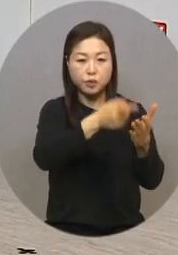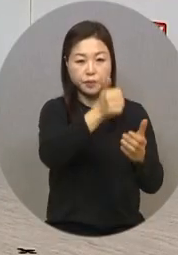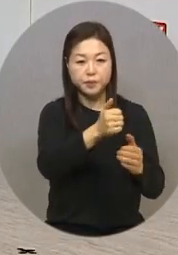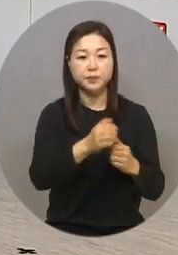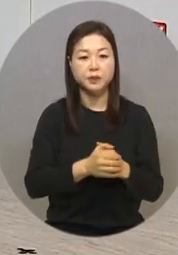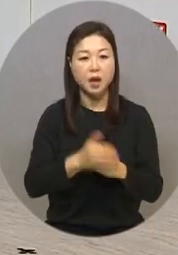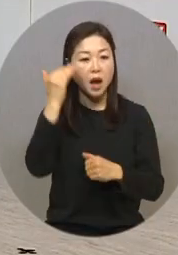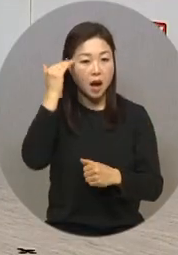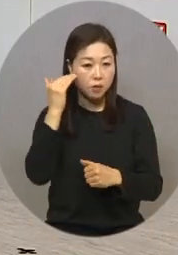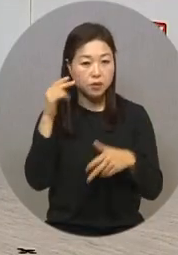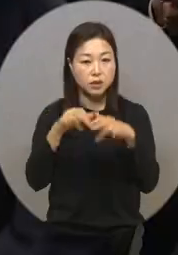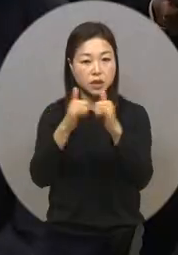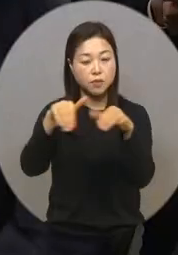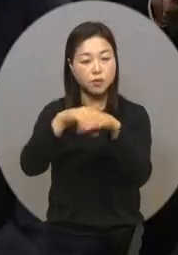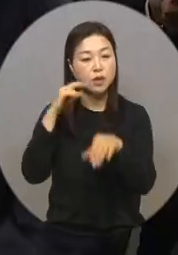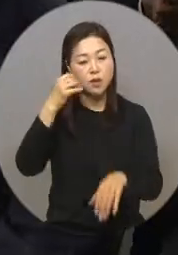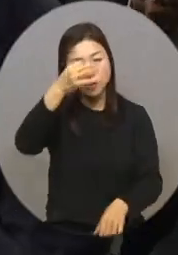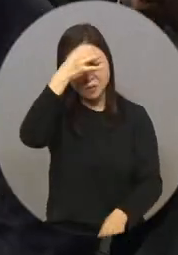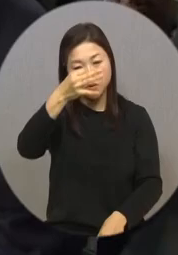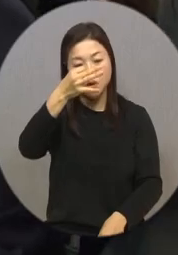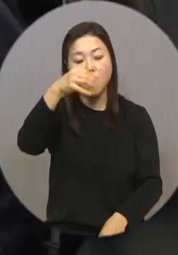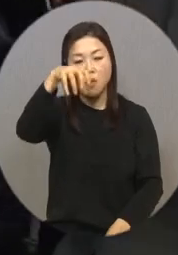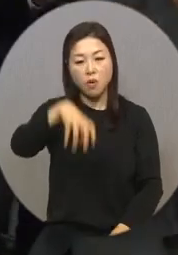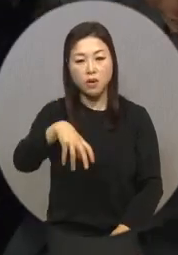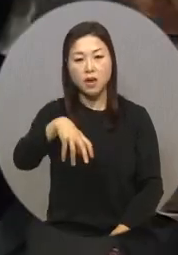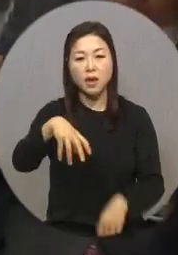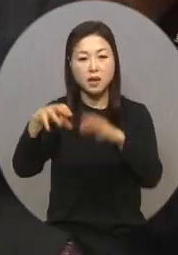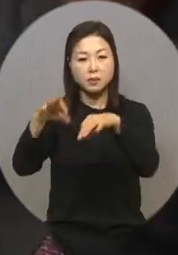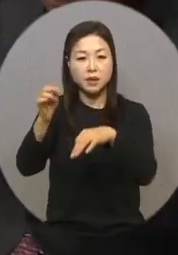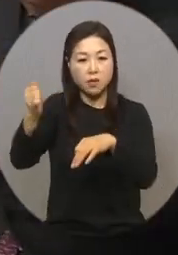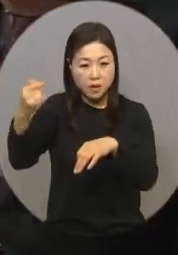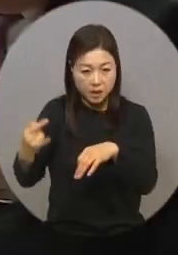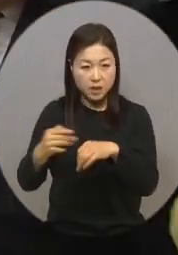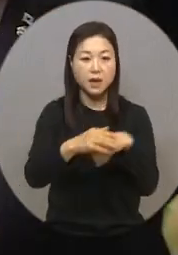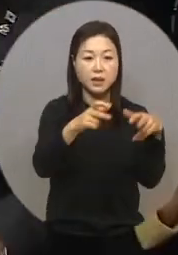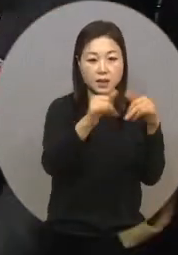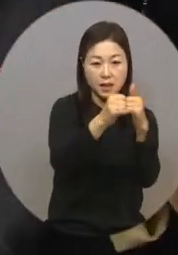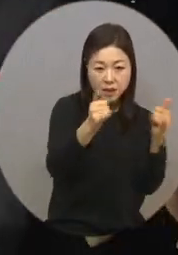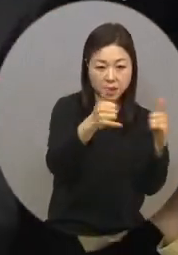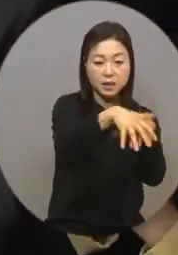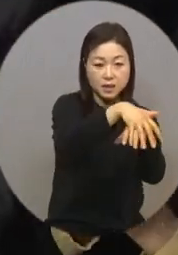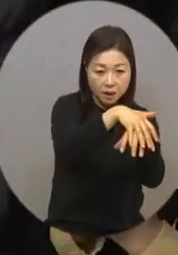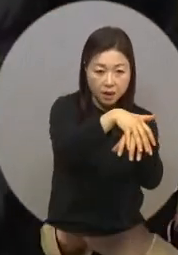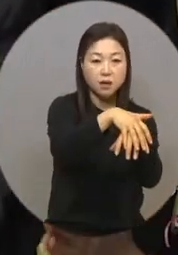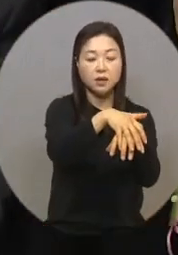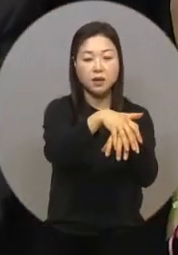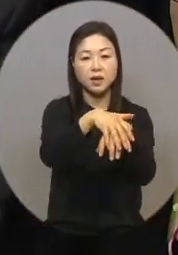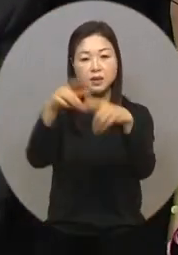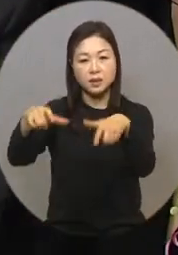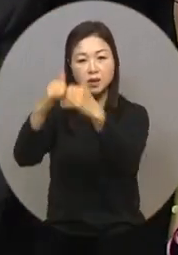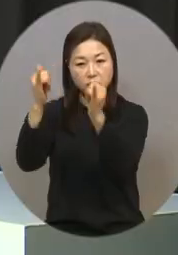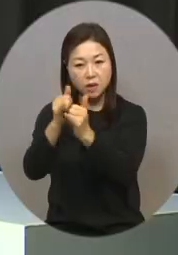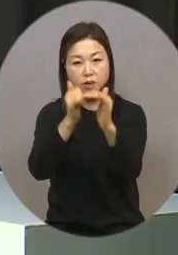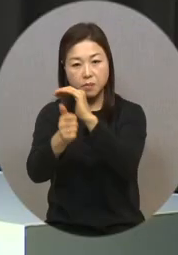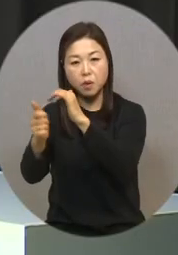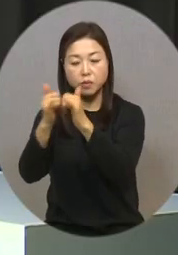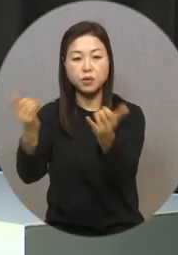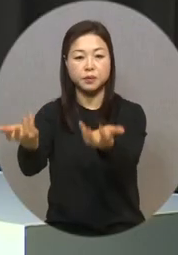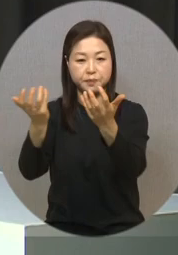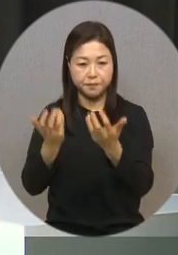한국장애인문화예술원 김영희 이사장 등 장애계와 지역사회를 대표하는 네 외빈이 참석한 가운데 성황리에